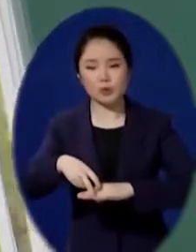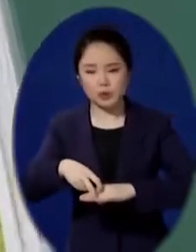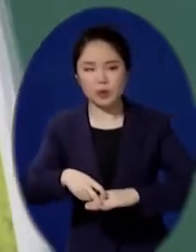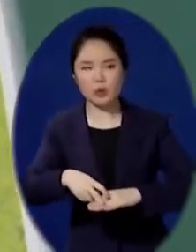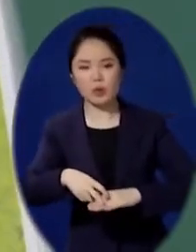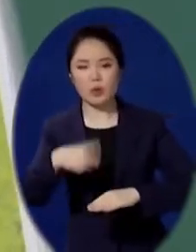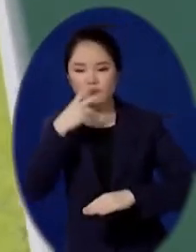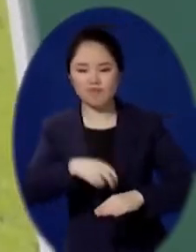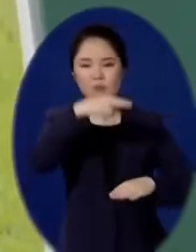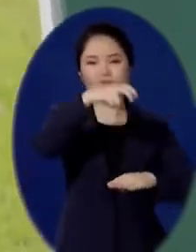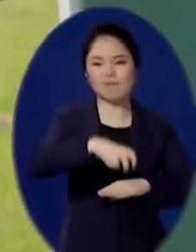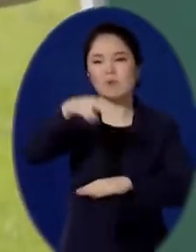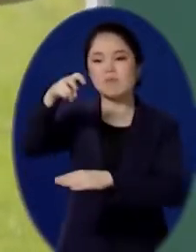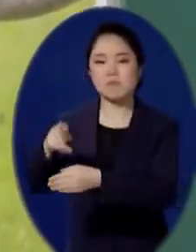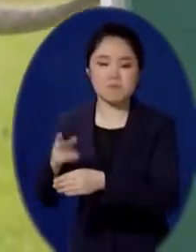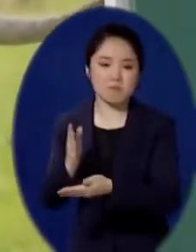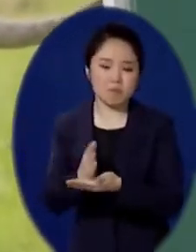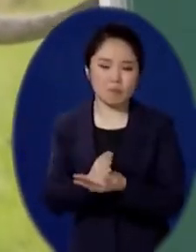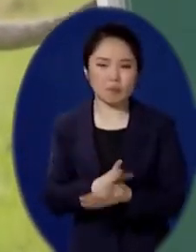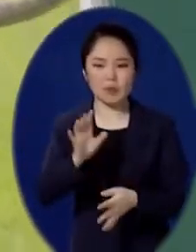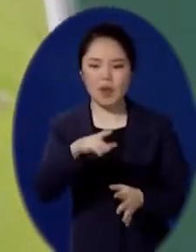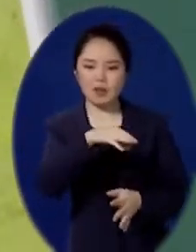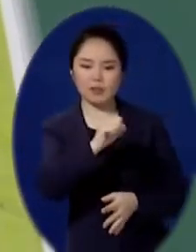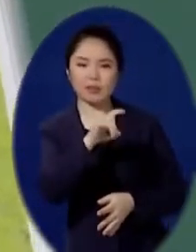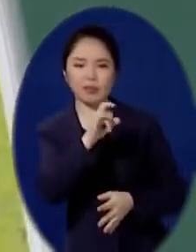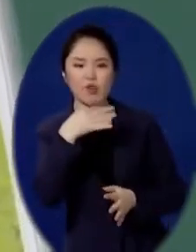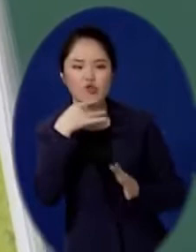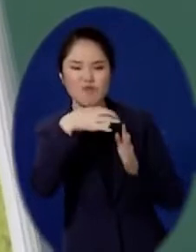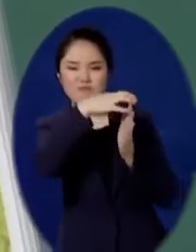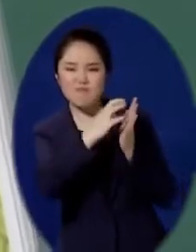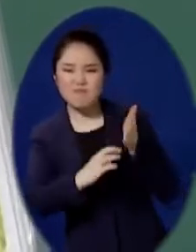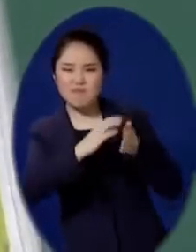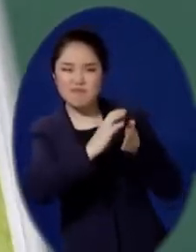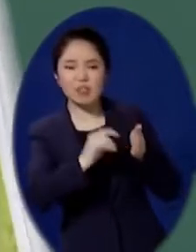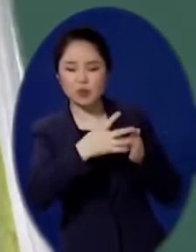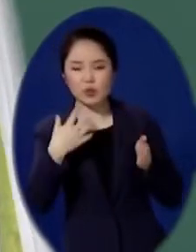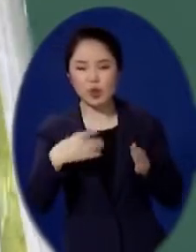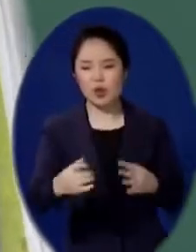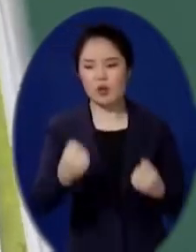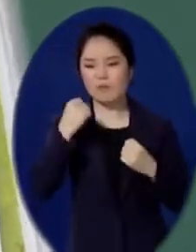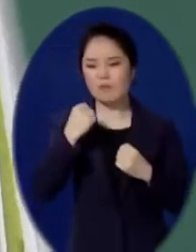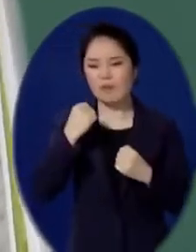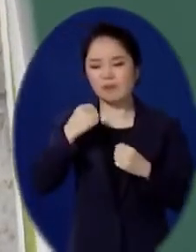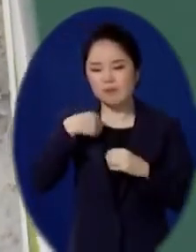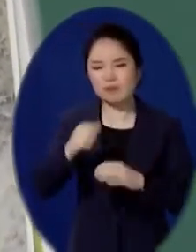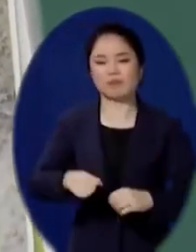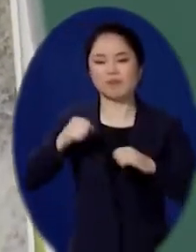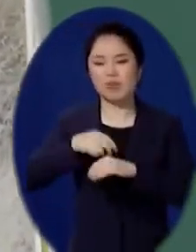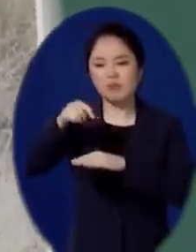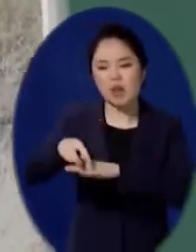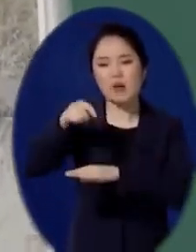наргүй дэвгцэн. Ирээн тах инүүхэнд ирмгий янцтай